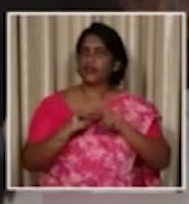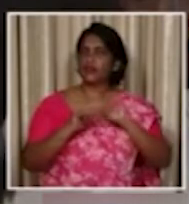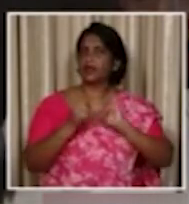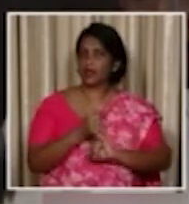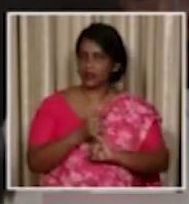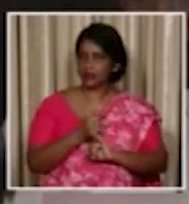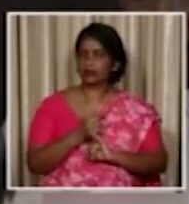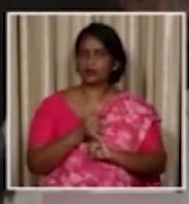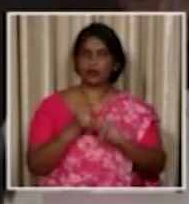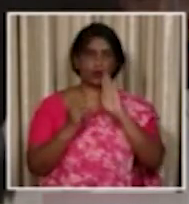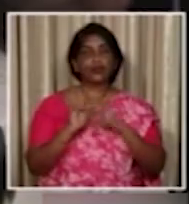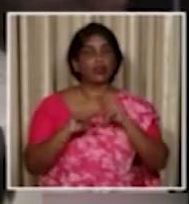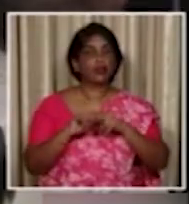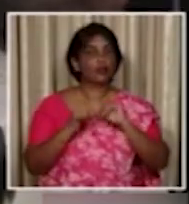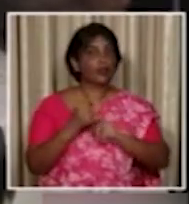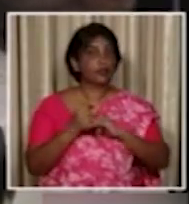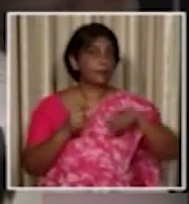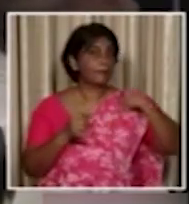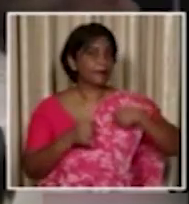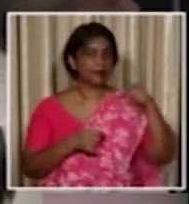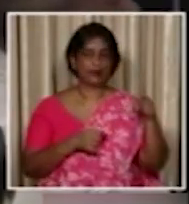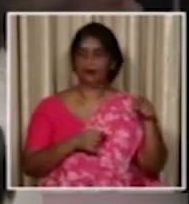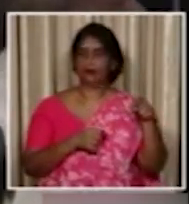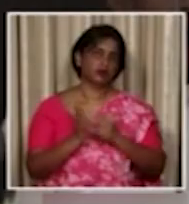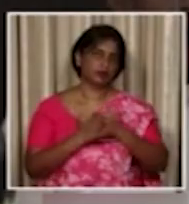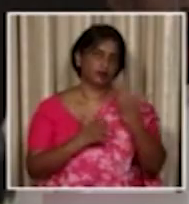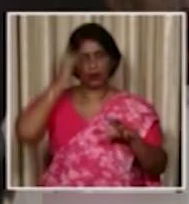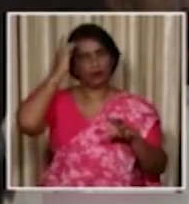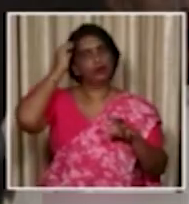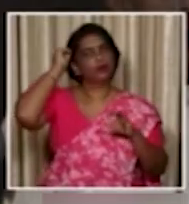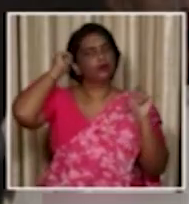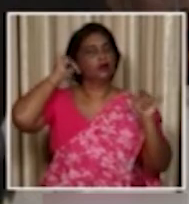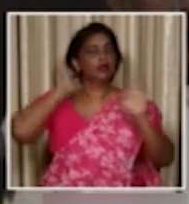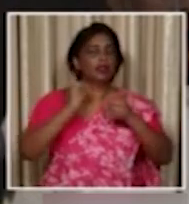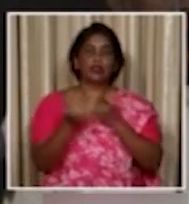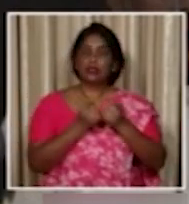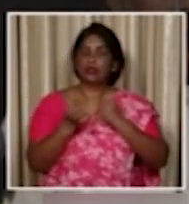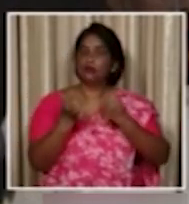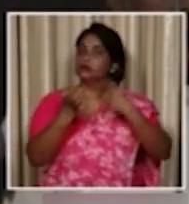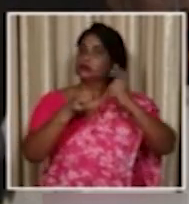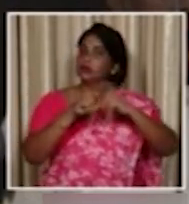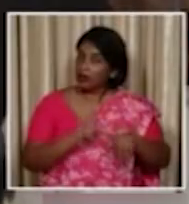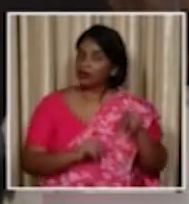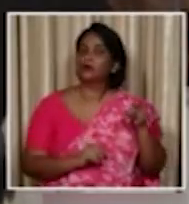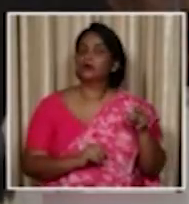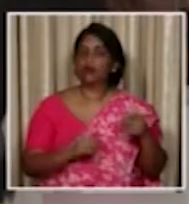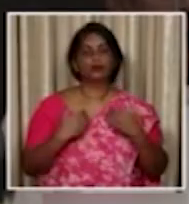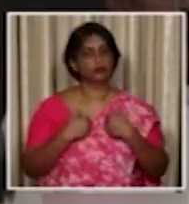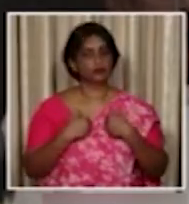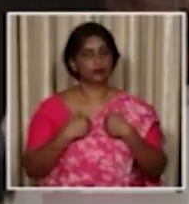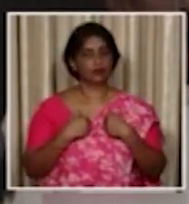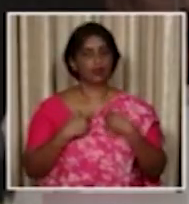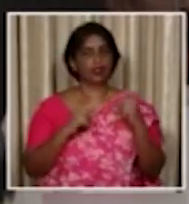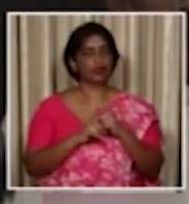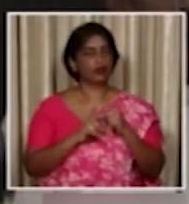ආයතනයට මේක දුන්නා කියලා කිව්වට ප්‍රයිම් කොන්ට්‍රැක්ට් කියන්නේ වෙන ආයතනයක්. ඒ කියන්නේ මේක තරඟකාරී ලාංසික ඇඳුමක් කරානම් අපිට